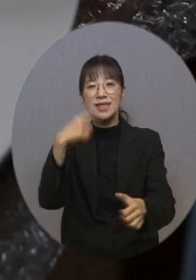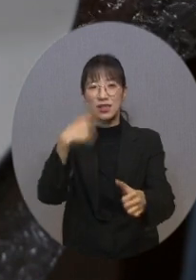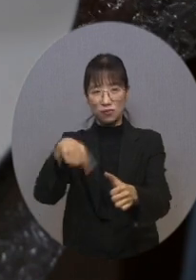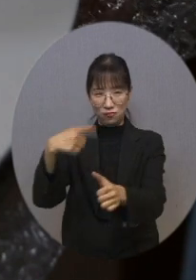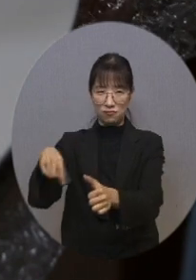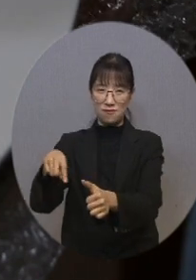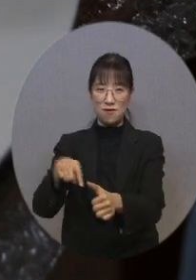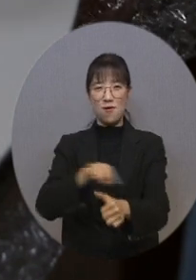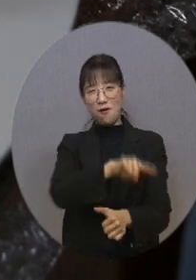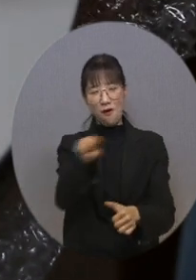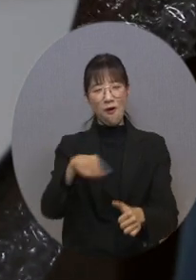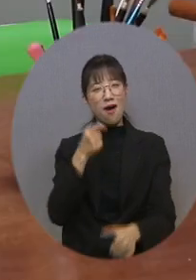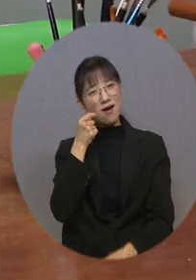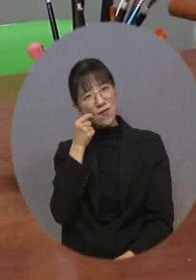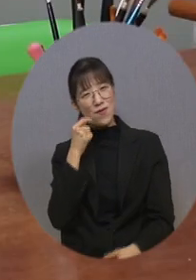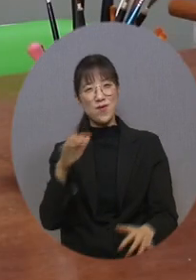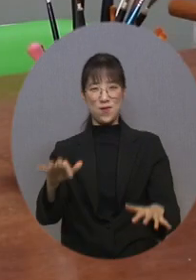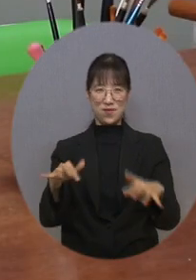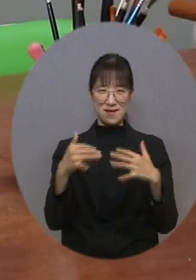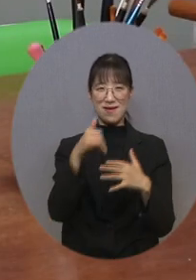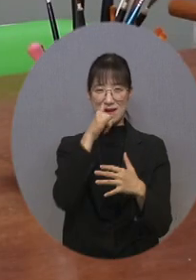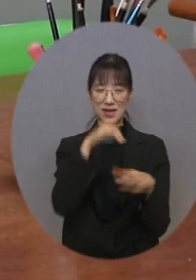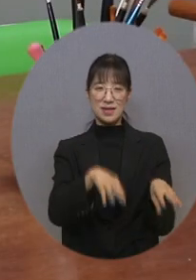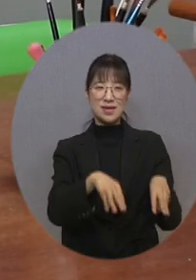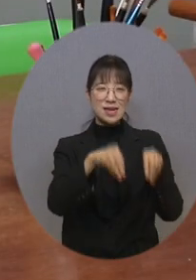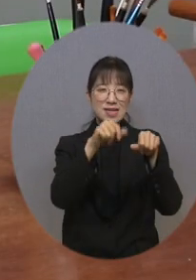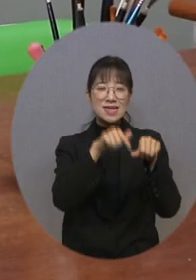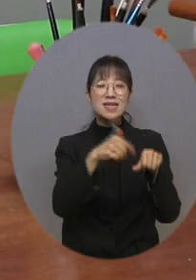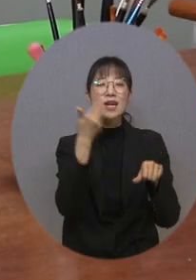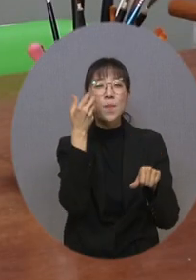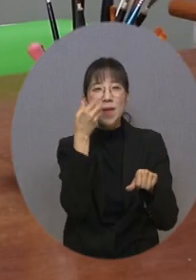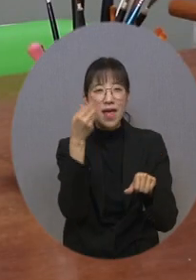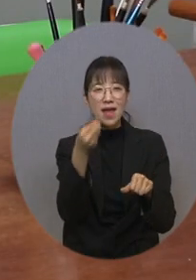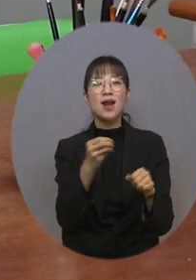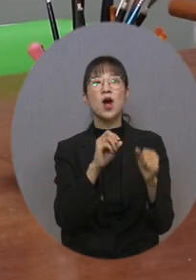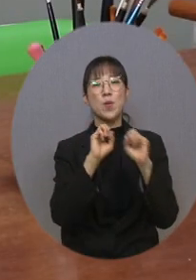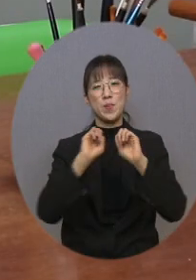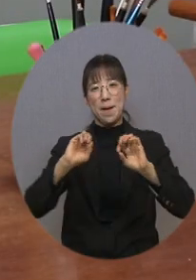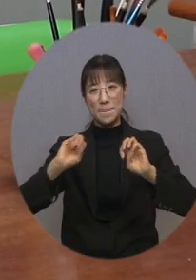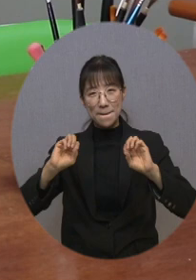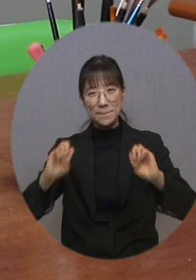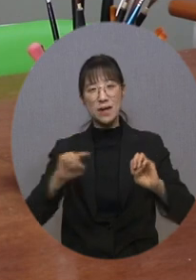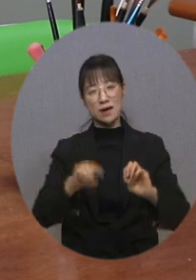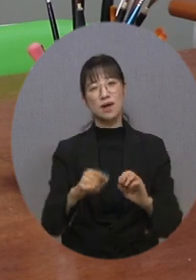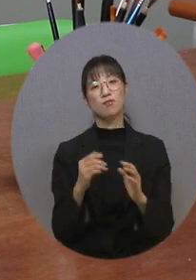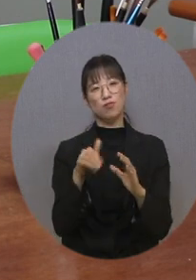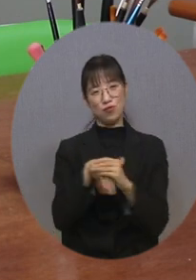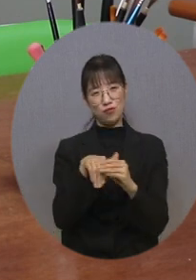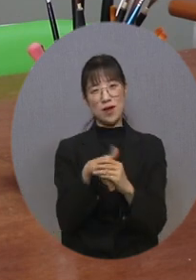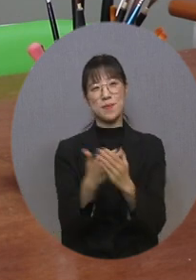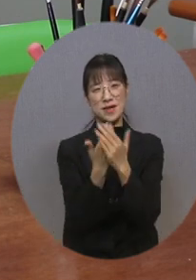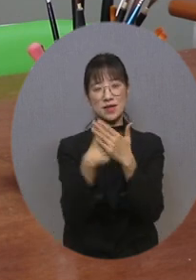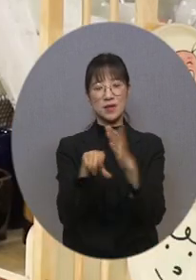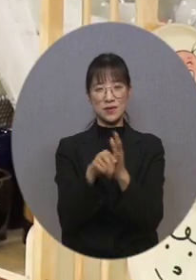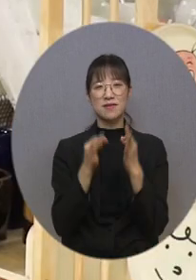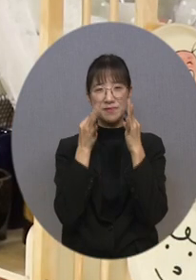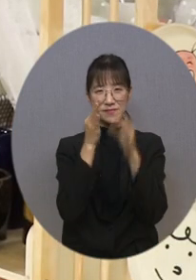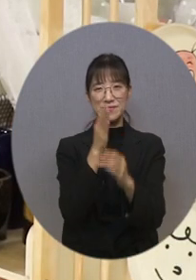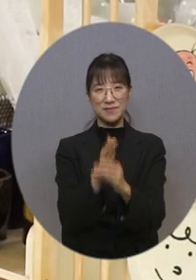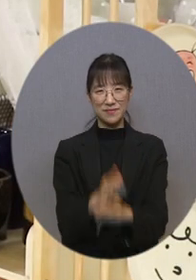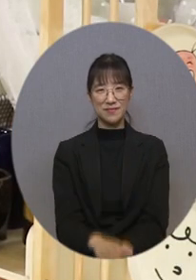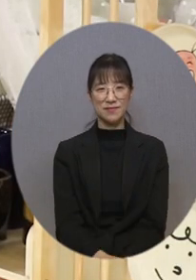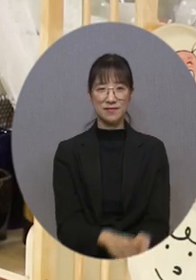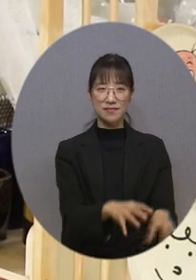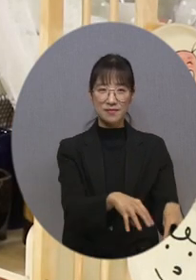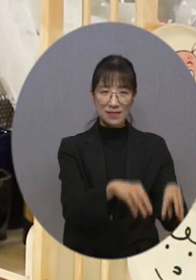큰 호응을 이끌어내며 흙의 매력을 전파하며 도예 문화 발전을 위해 힘쓰고 있습니다.